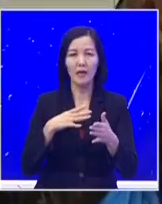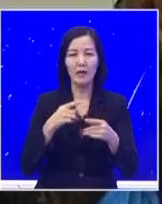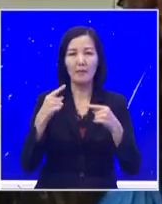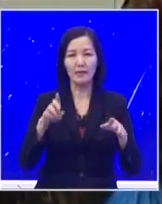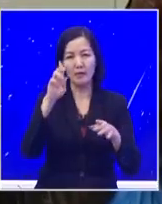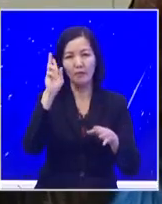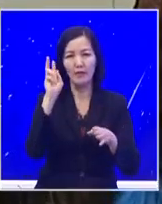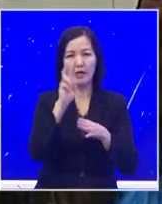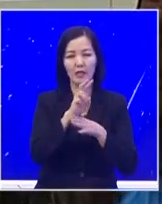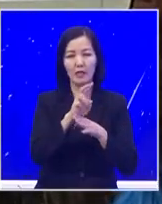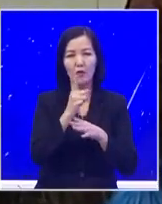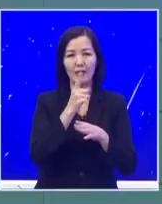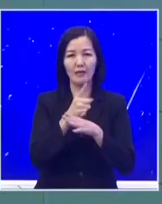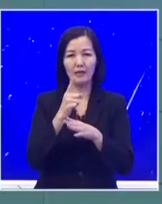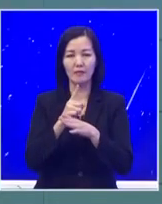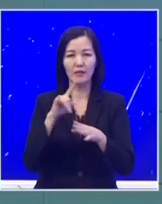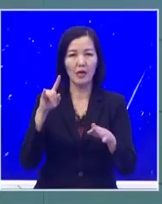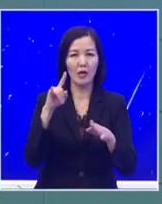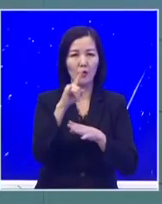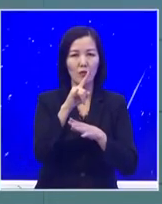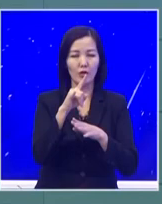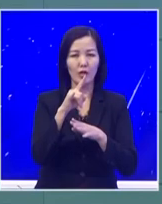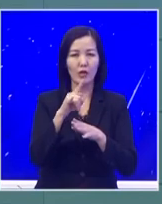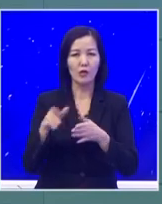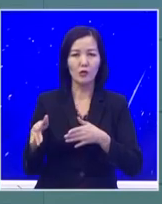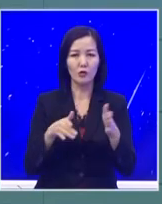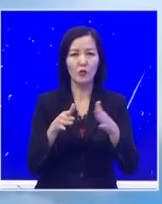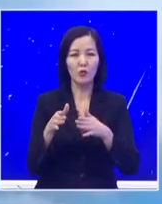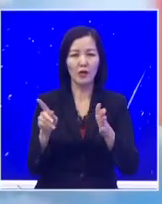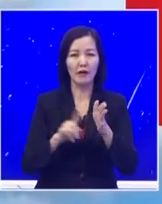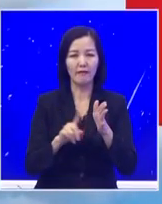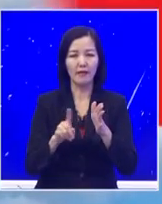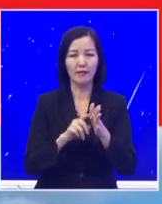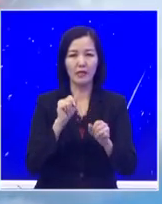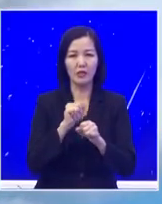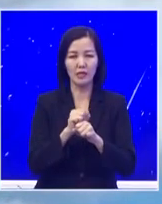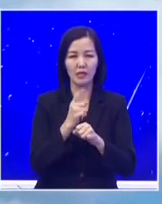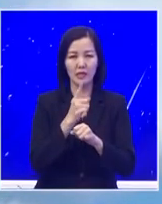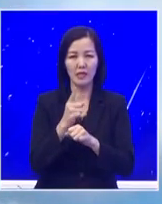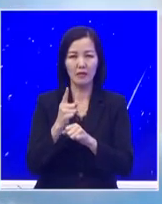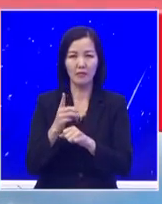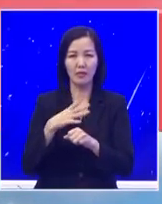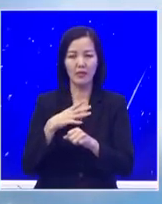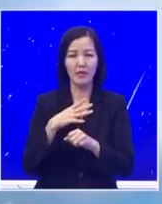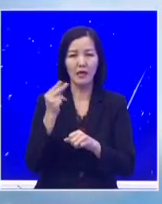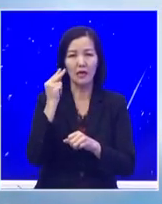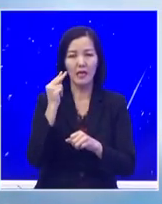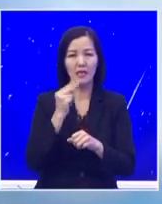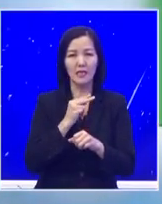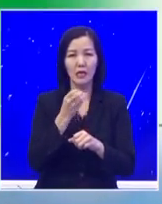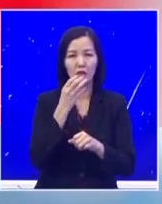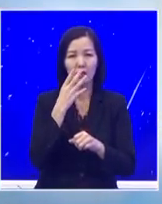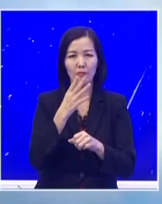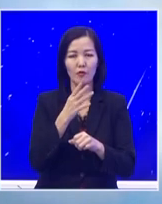тыйым салынды. Әуе жол қатынастары шектеліп жатыр. Мәселен, Қазақстанда Қытай Халық Республикасы, Иран, Италия, Жапония,